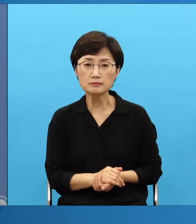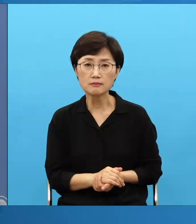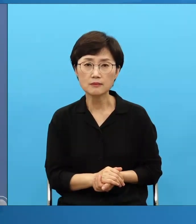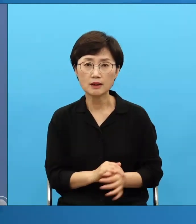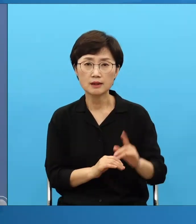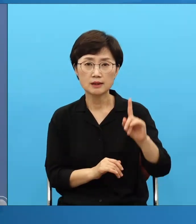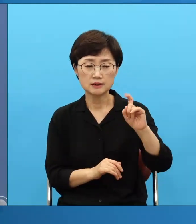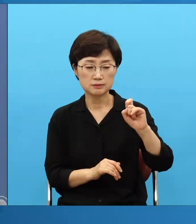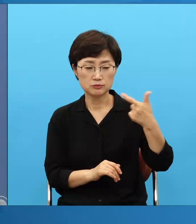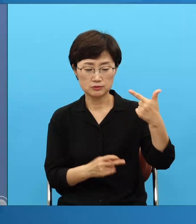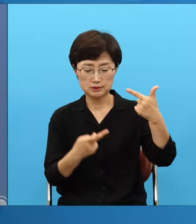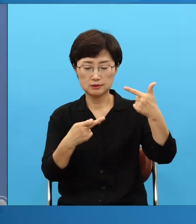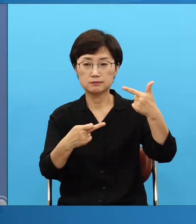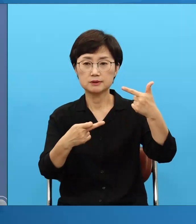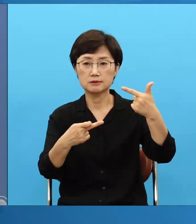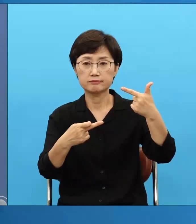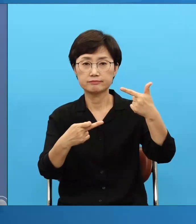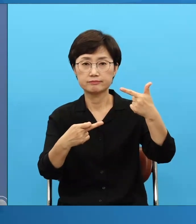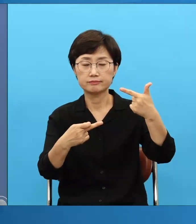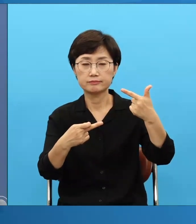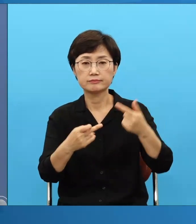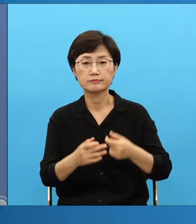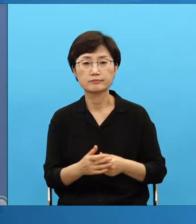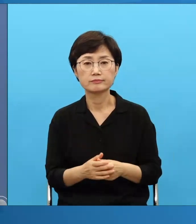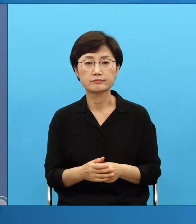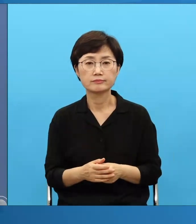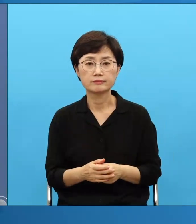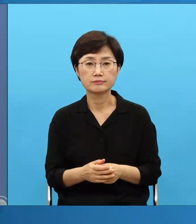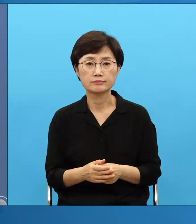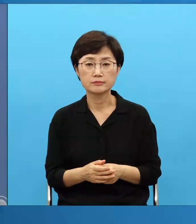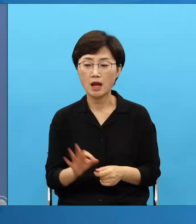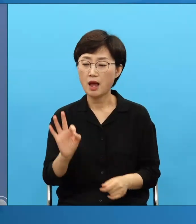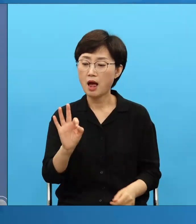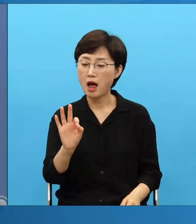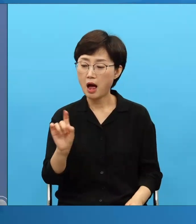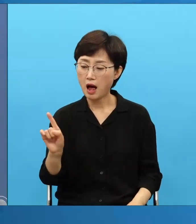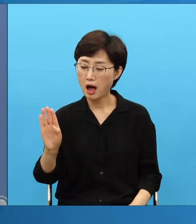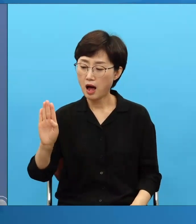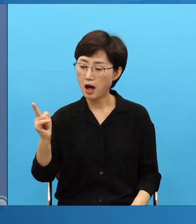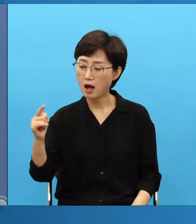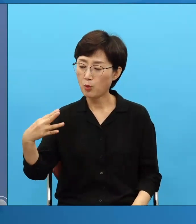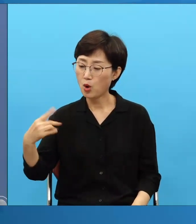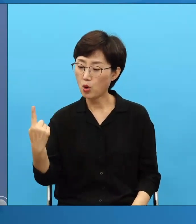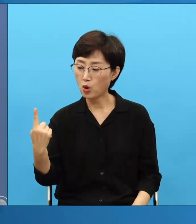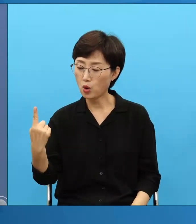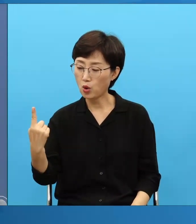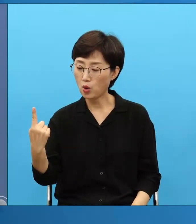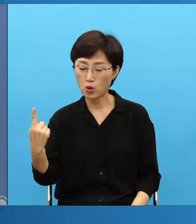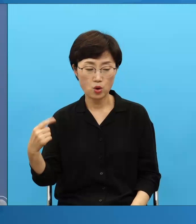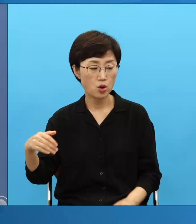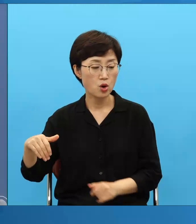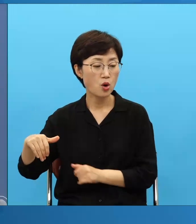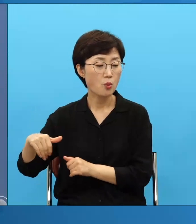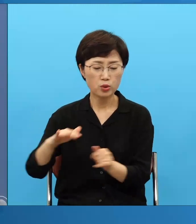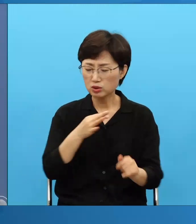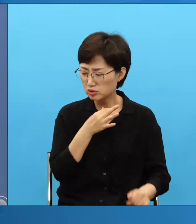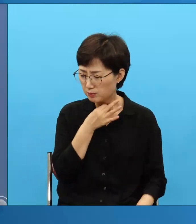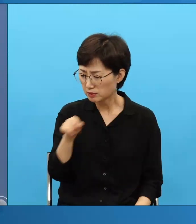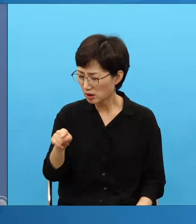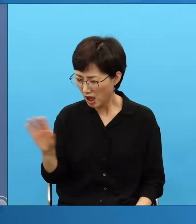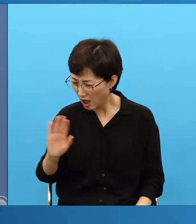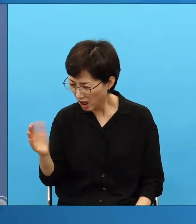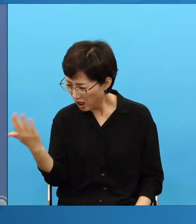12절에는 다시 얘기합니다. And then again, he says in verse 12, 아볼로를 보내려고 하니까 아볼로가 안 가려고 한다. I was about to send my